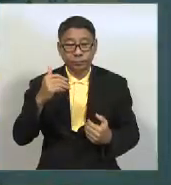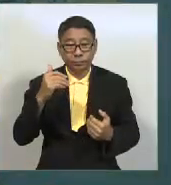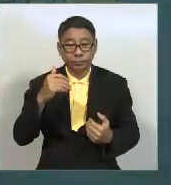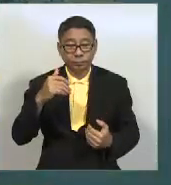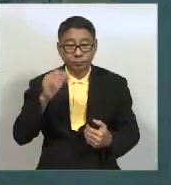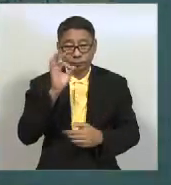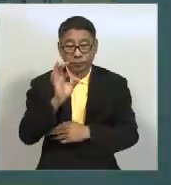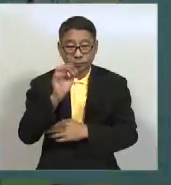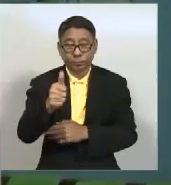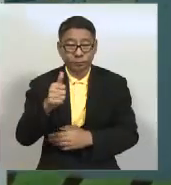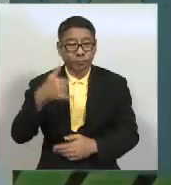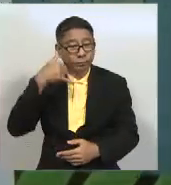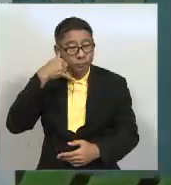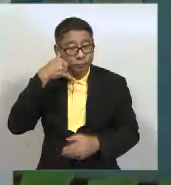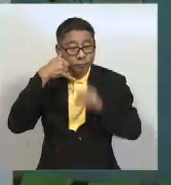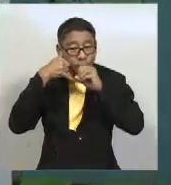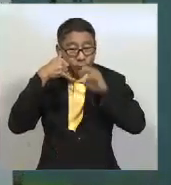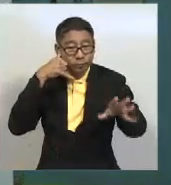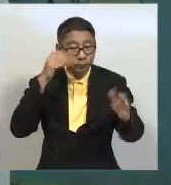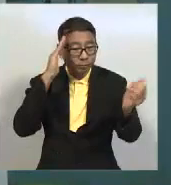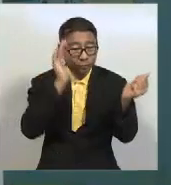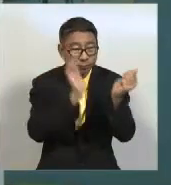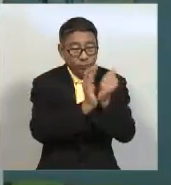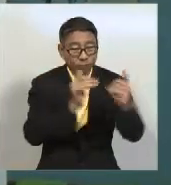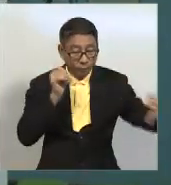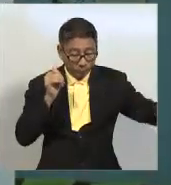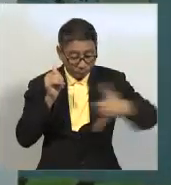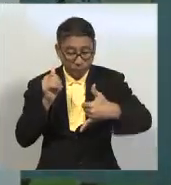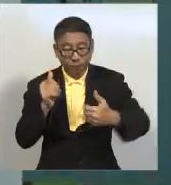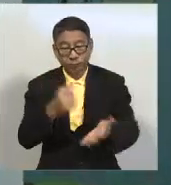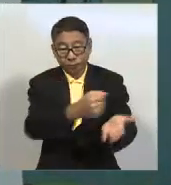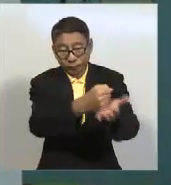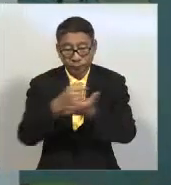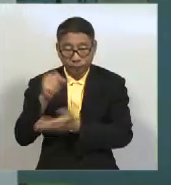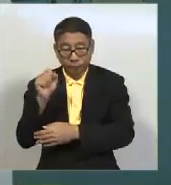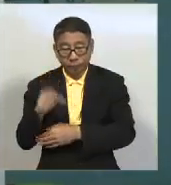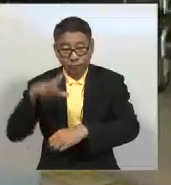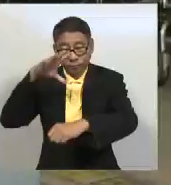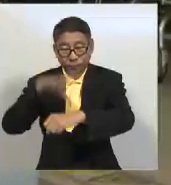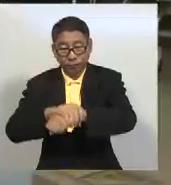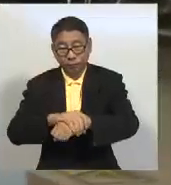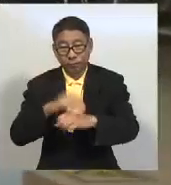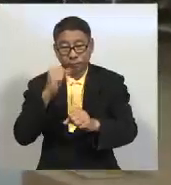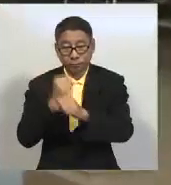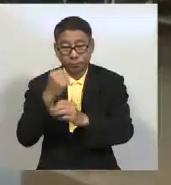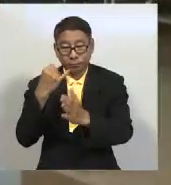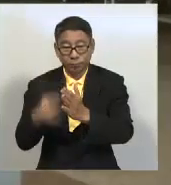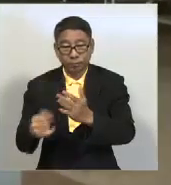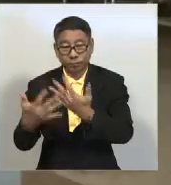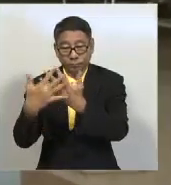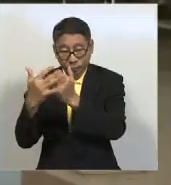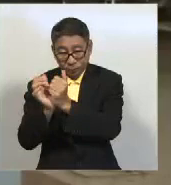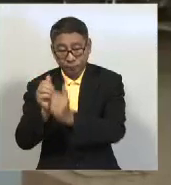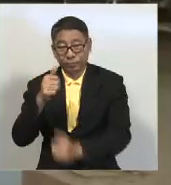ที่ได้โทรศัพท์เข้าไปแจ้งตำรวจให้เข้ามาระงับเหตุการณ์ได้ทันแล้วก็สามารถจับกลุ่มตัวผู้ทำผิดไปดำเนิน